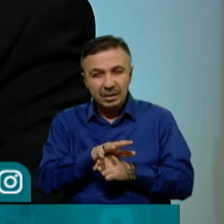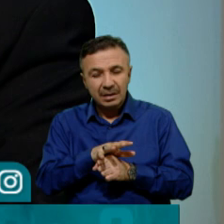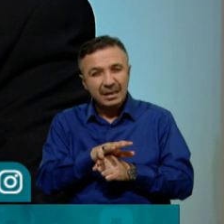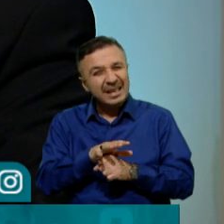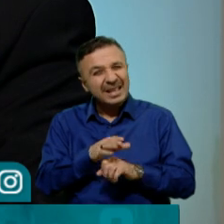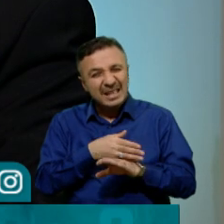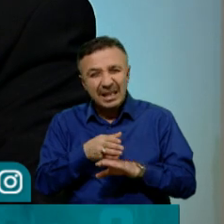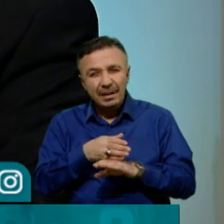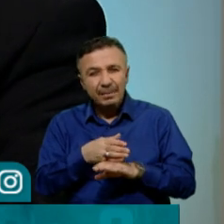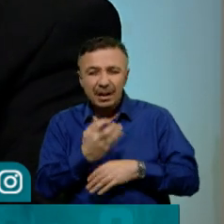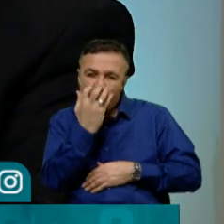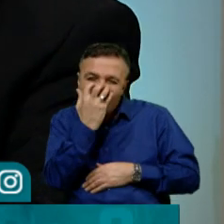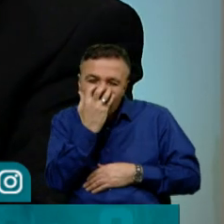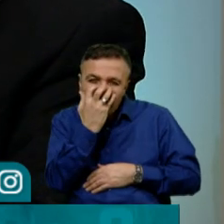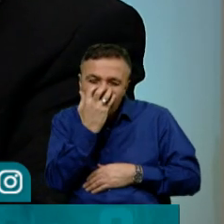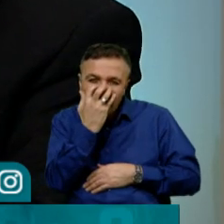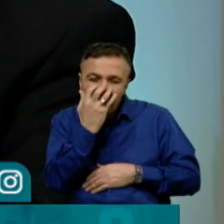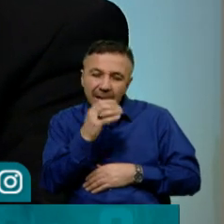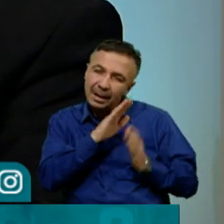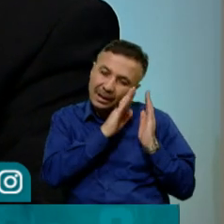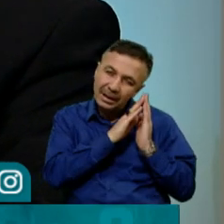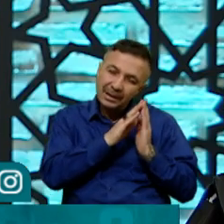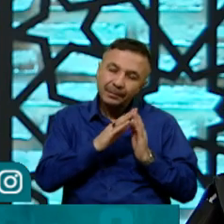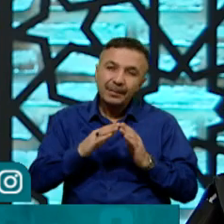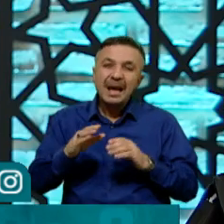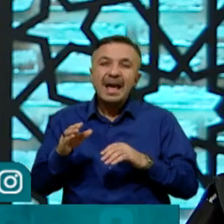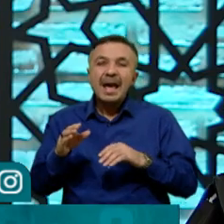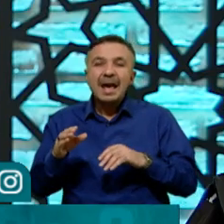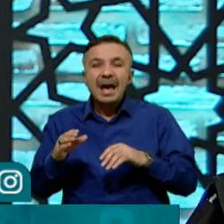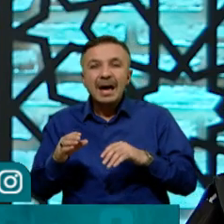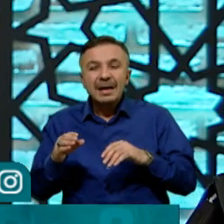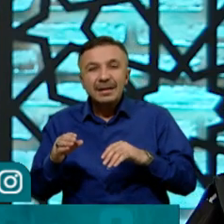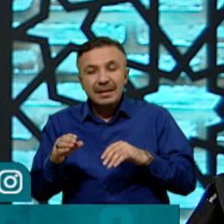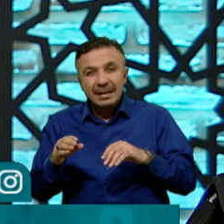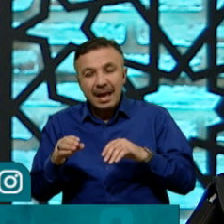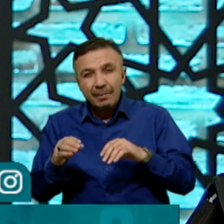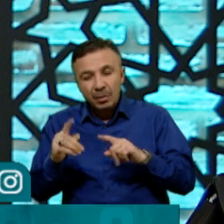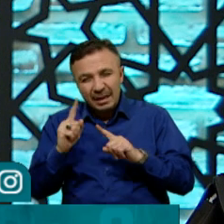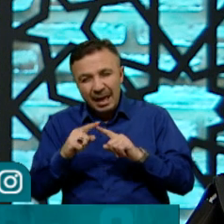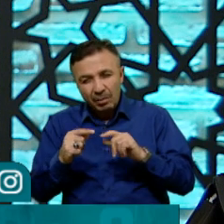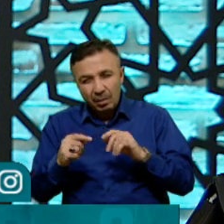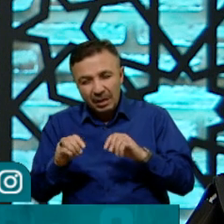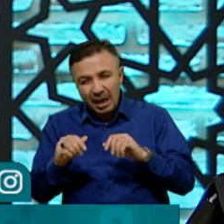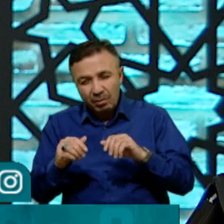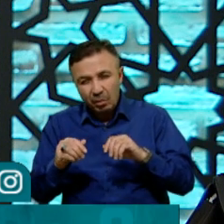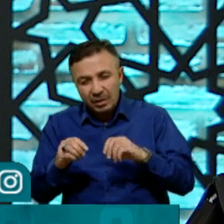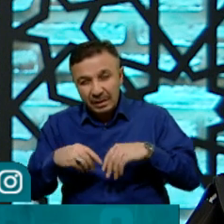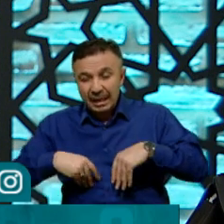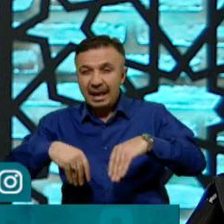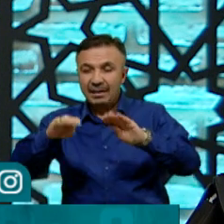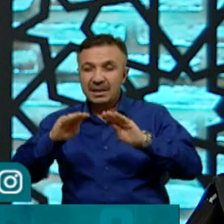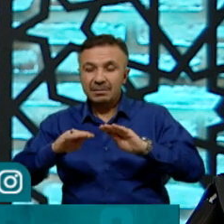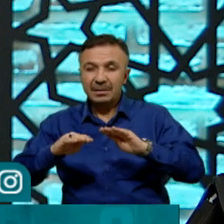yattı tedavi gördüm temmim içinde hastanede mevcut bulunan nevresim takımını